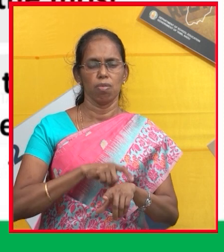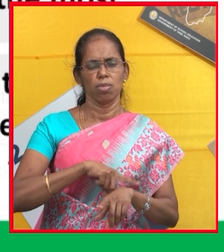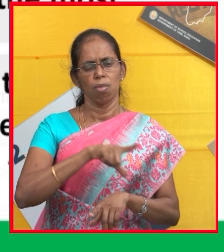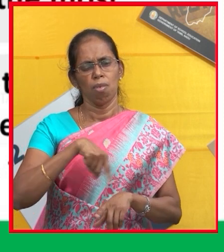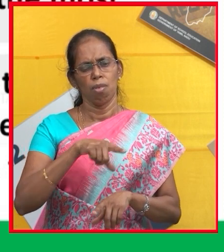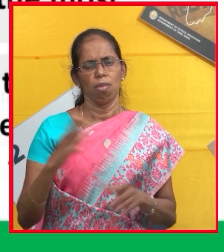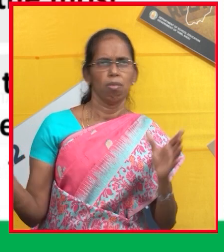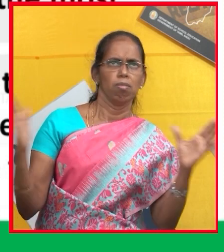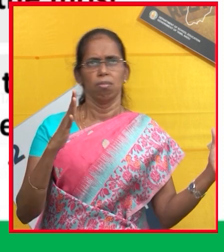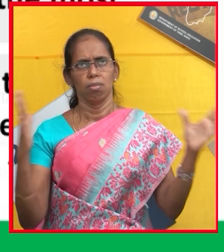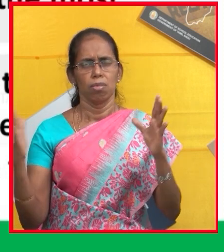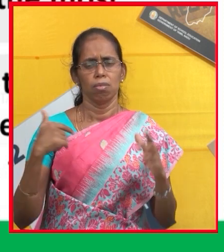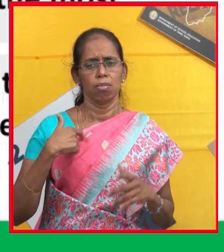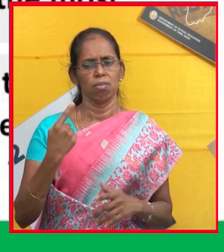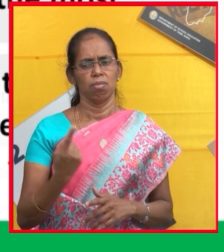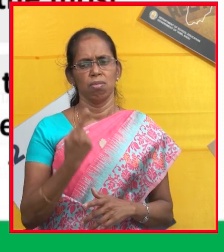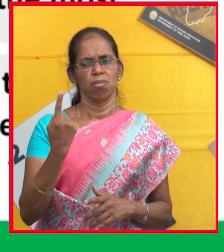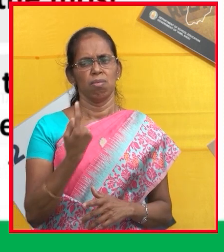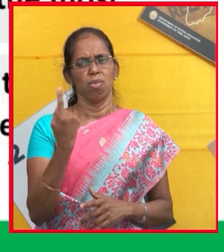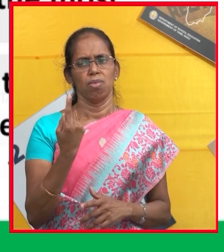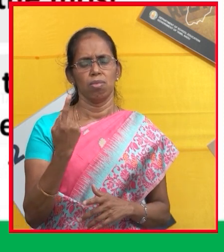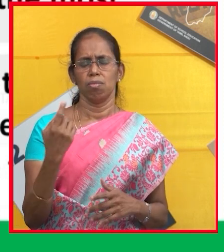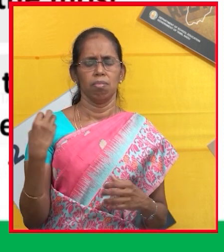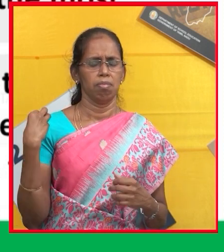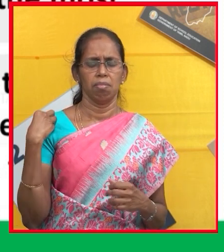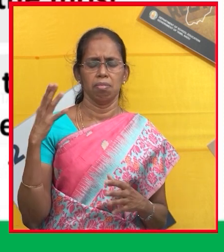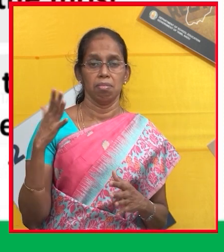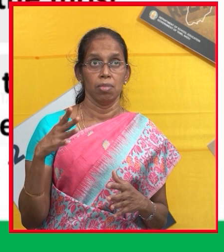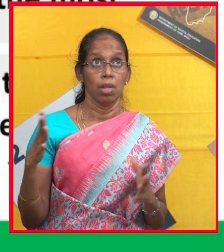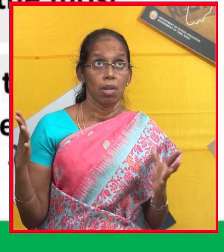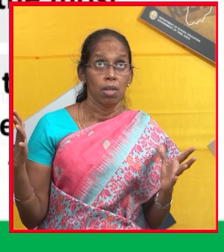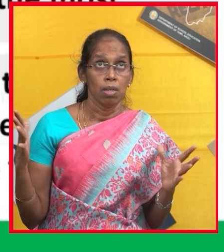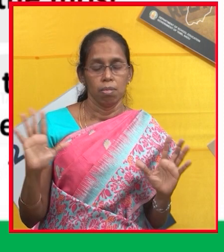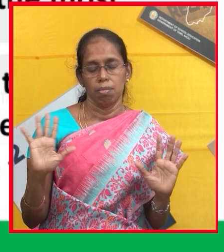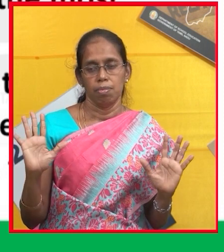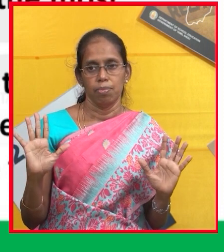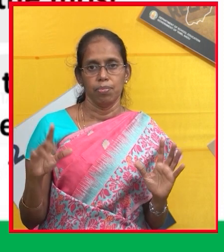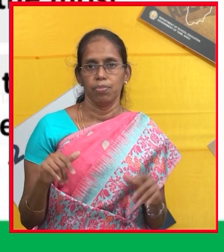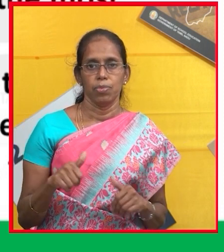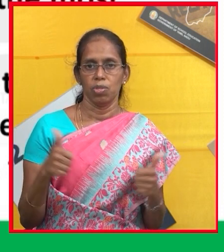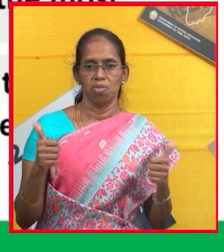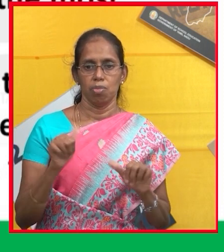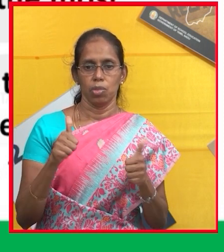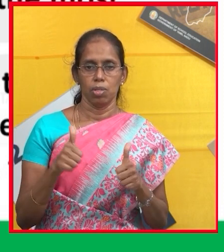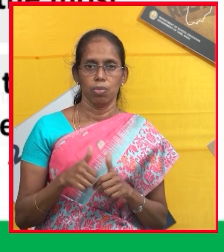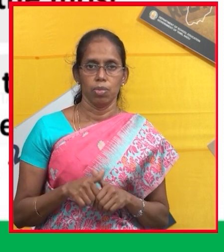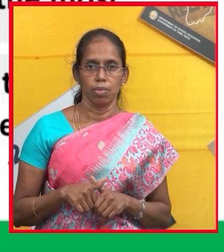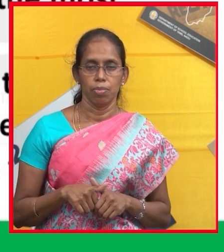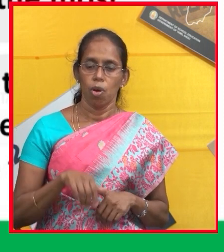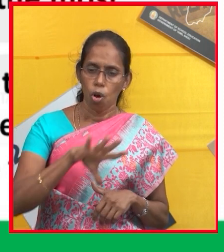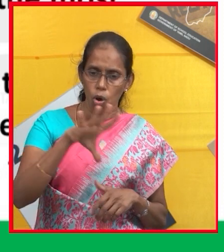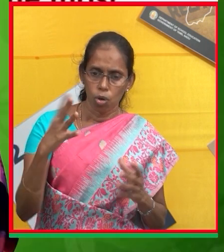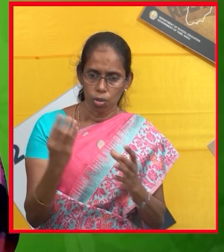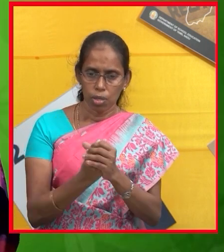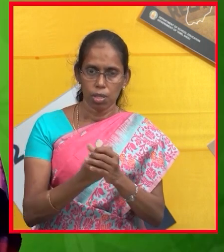தட் if I had been alone, then it would have been a nightmare to deal with the challenges that the seas throws at